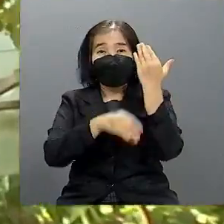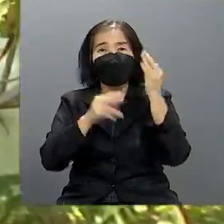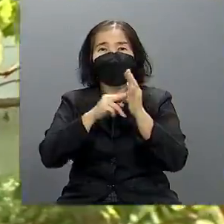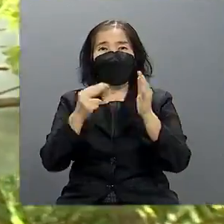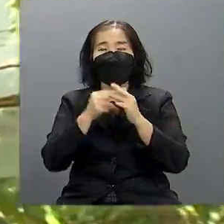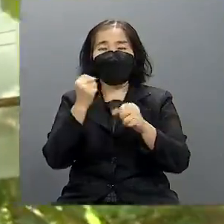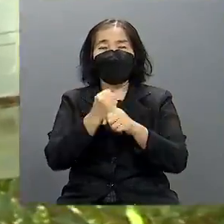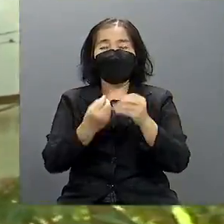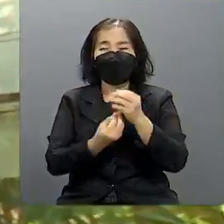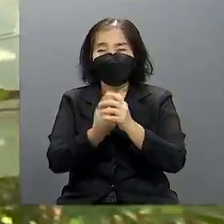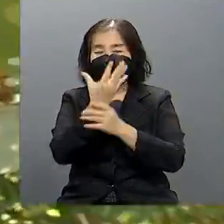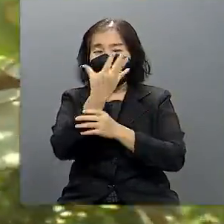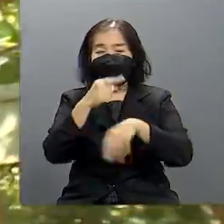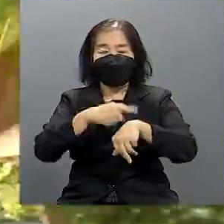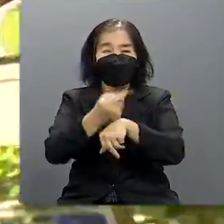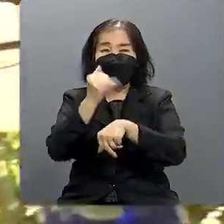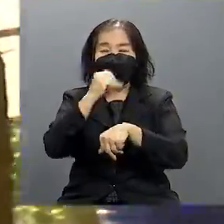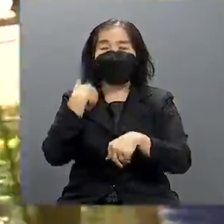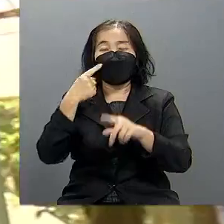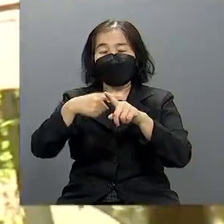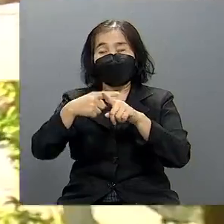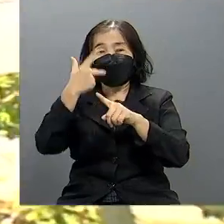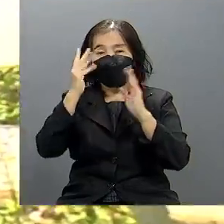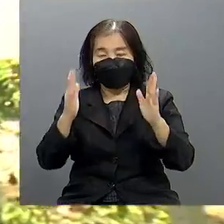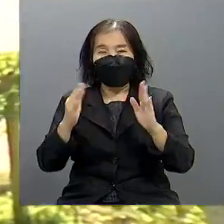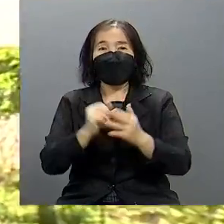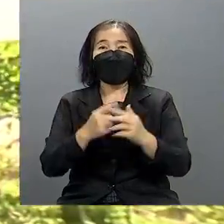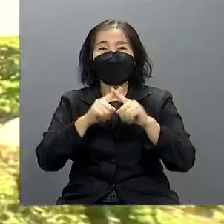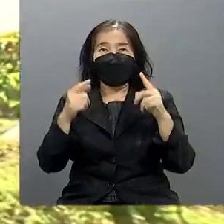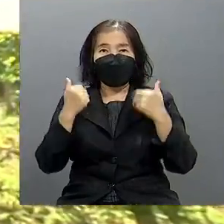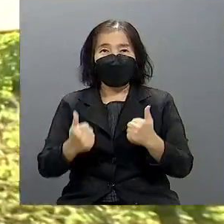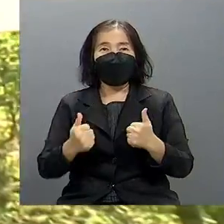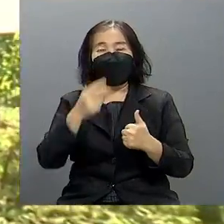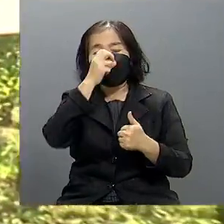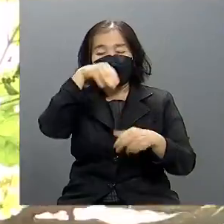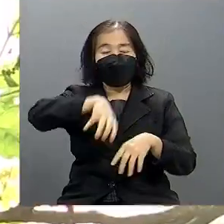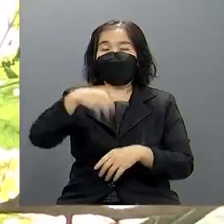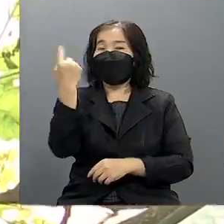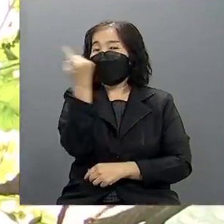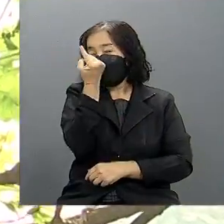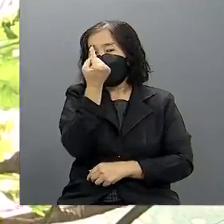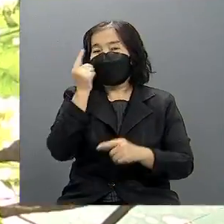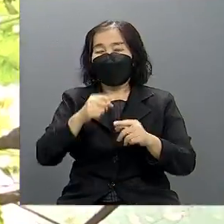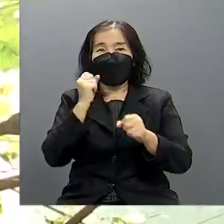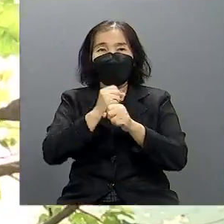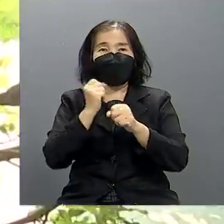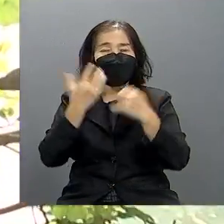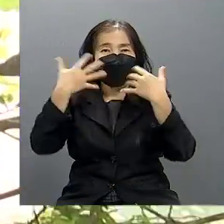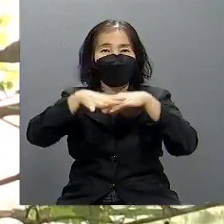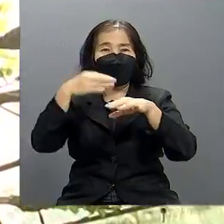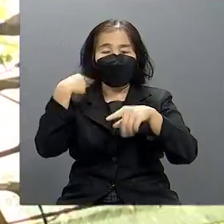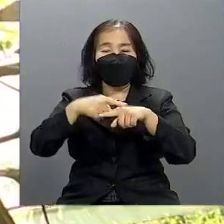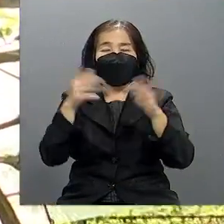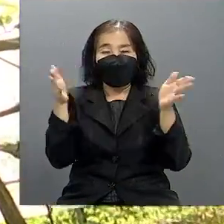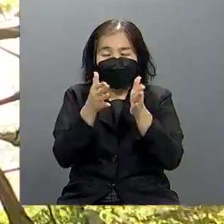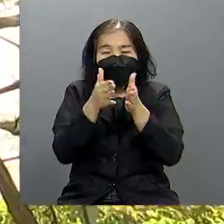ลาการเก็บเกี่ยวคือ3เดือนอย่างเงี้ยก็เก็บได้แล้วแต่พอเราปลูกเชิงเดี่ยวเนี่ยเราต้องถูกผสมผสานมันก็จะมีระยะสั้นระยะกลางระยะยา